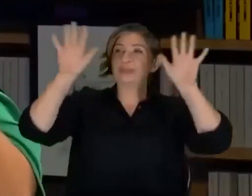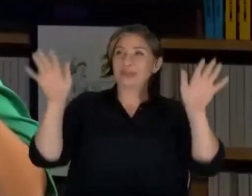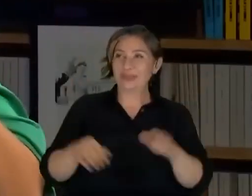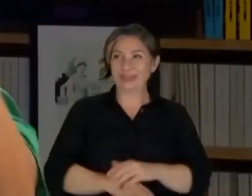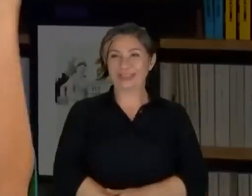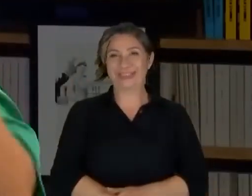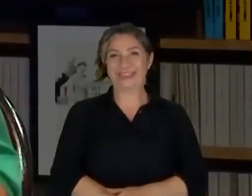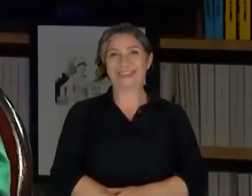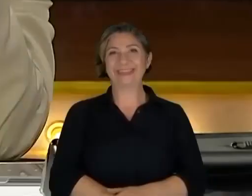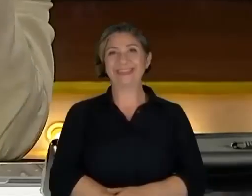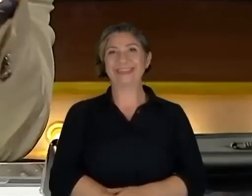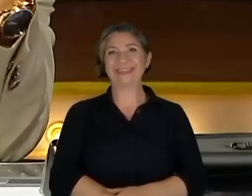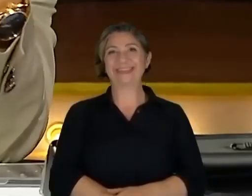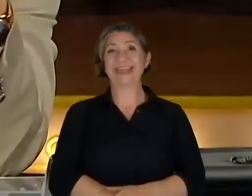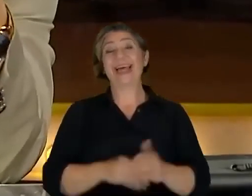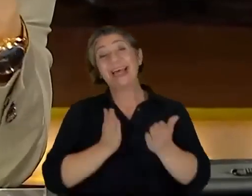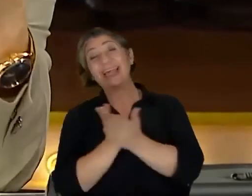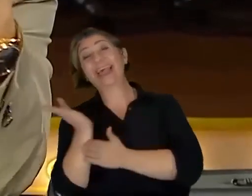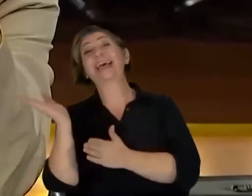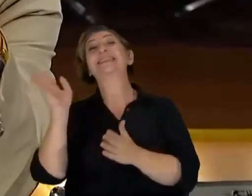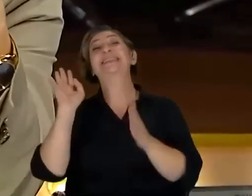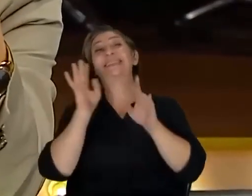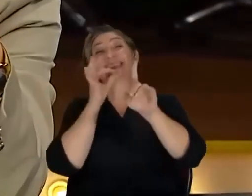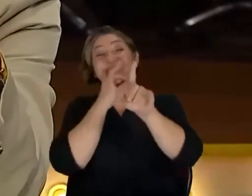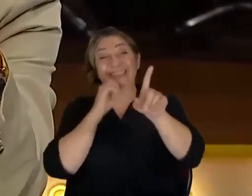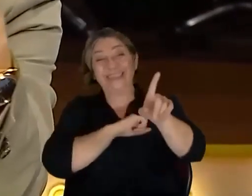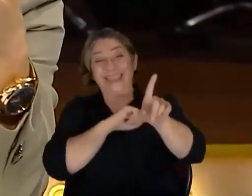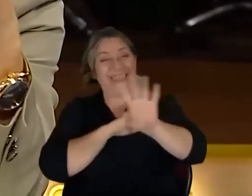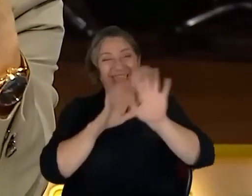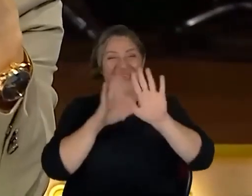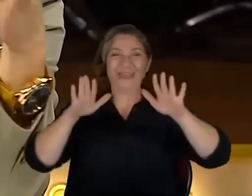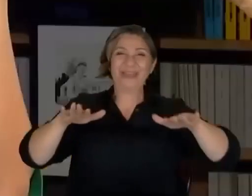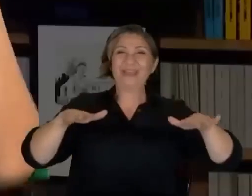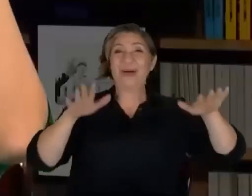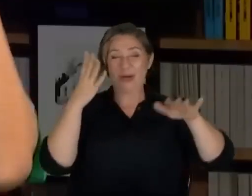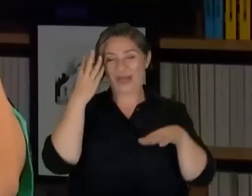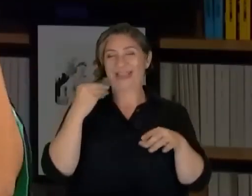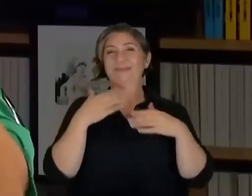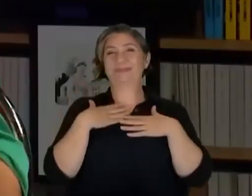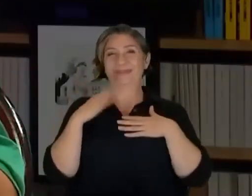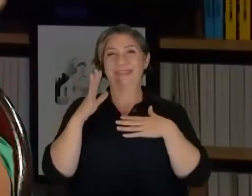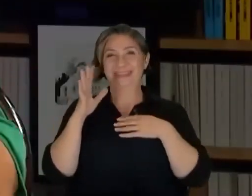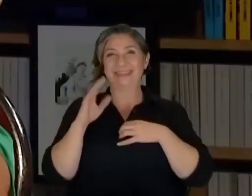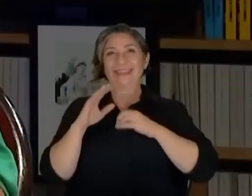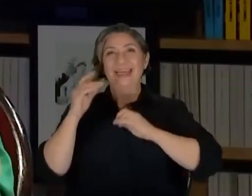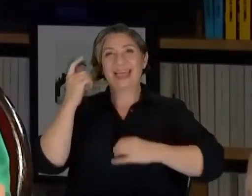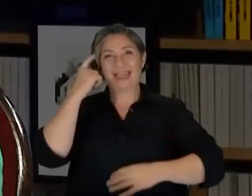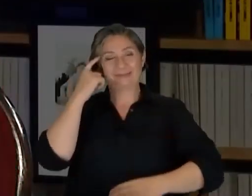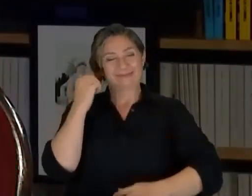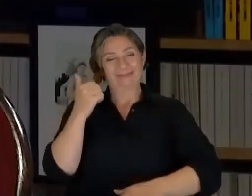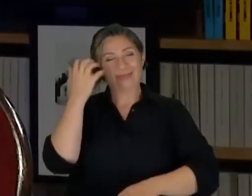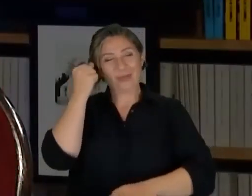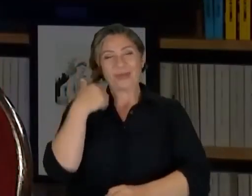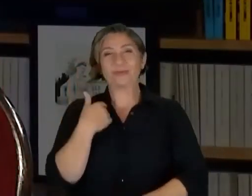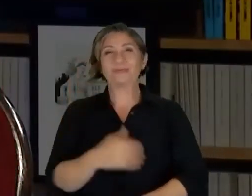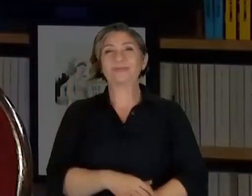uçuştu. Uçuştu. Kayıştı diyeceksin diye korktum. Hayır ama. Öğrendim. Akıl evet, fena değil aklım. Şey